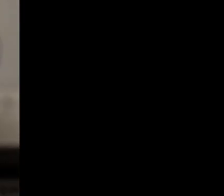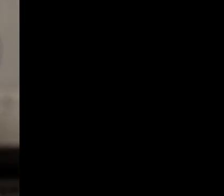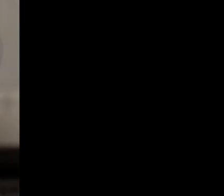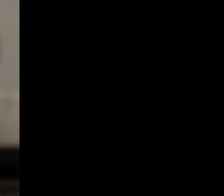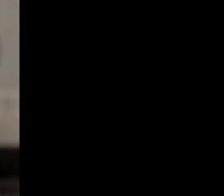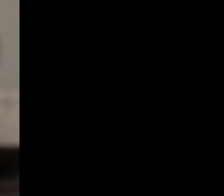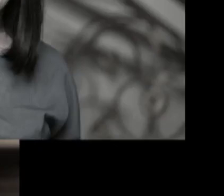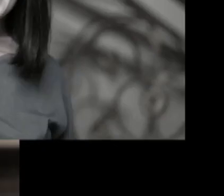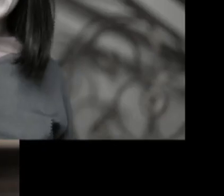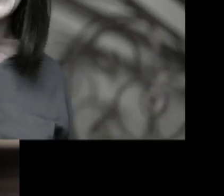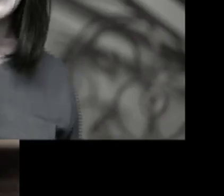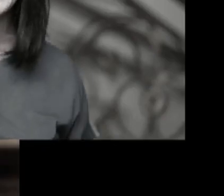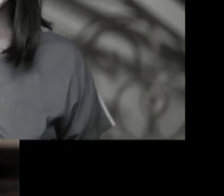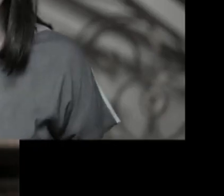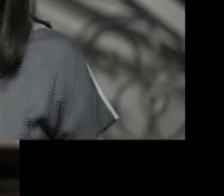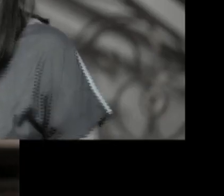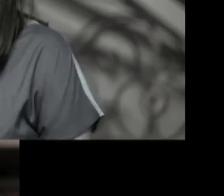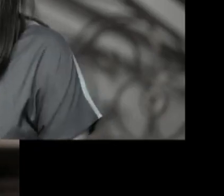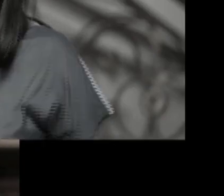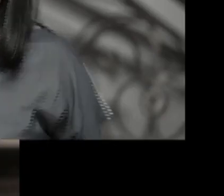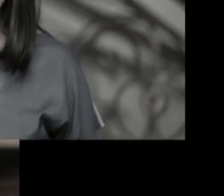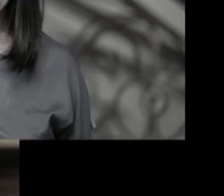kita ibu-ibu